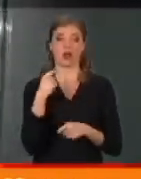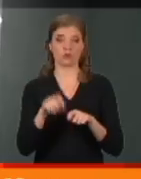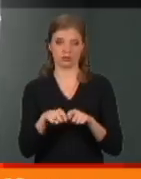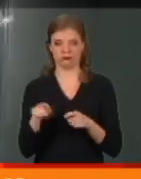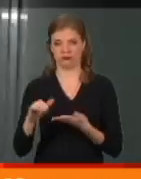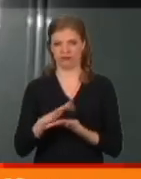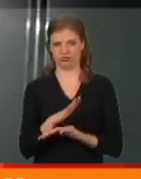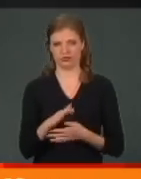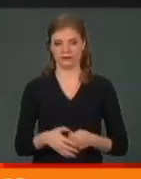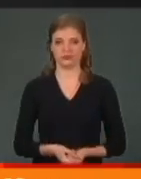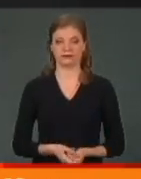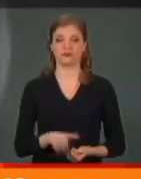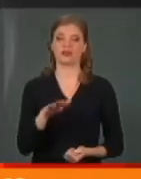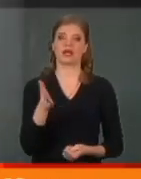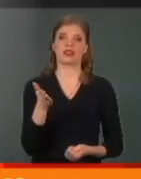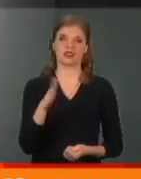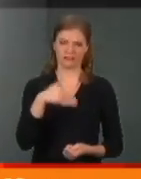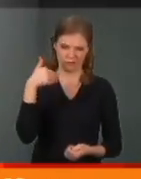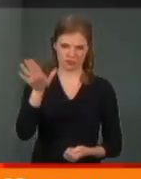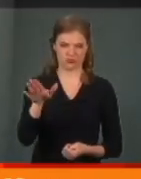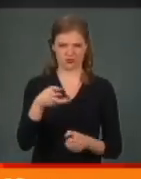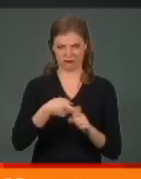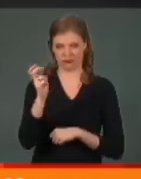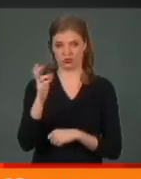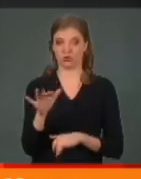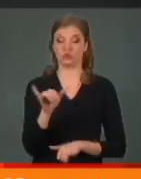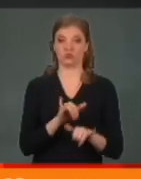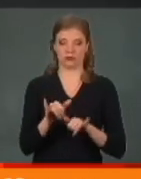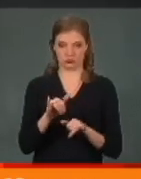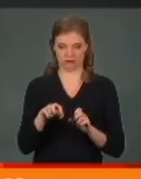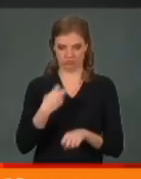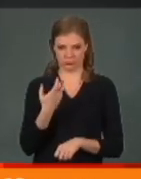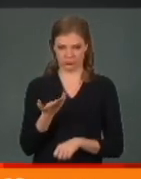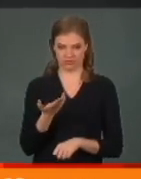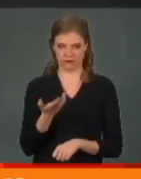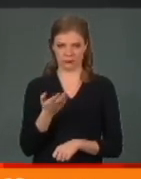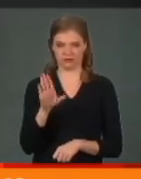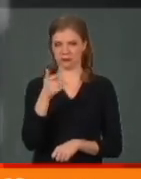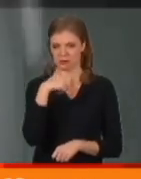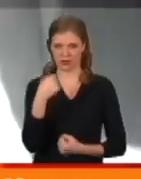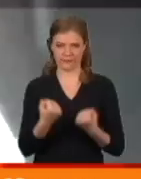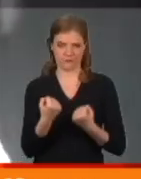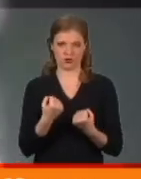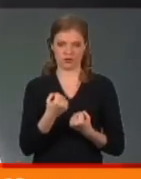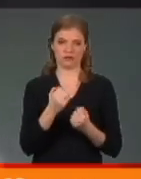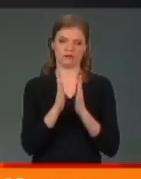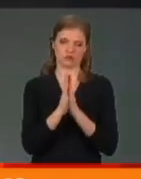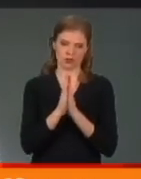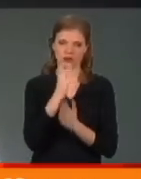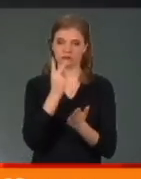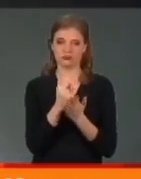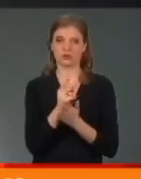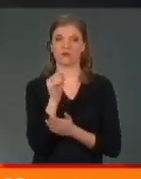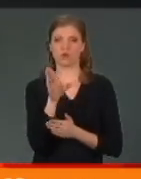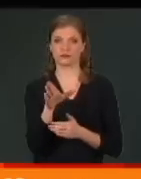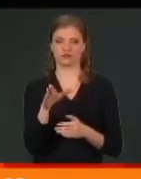він відмовився. Давай пішов дві ЦГ. Куди пішов? А що ти? Пане водій, я маю, будь ласка, посвідчення